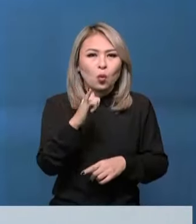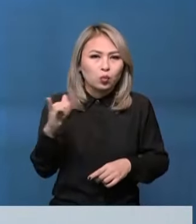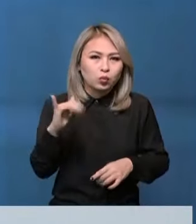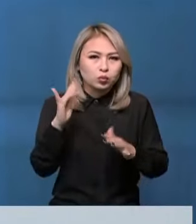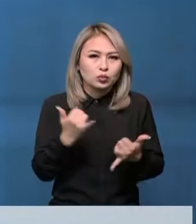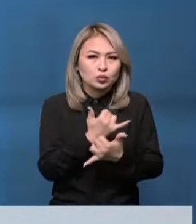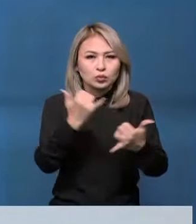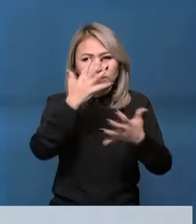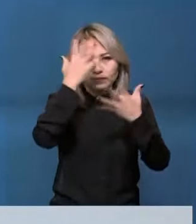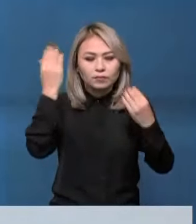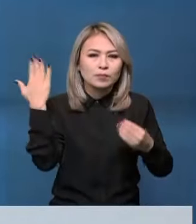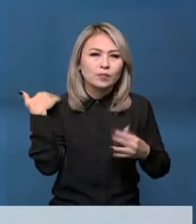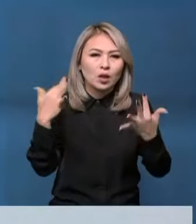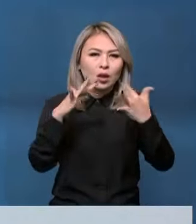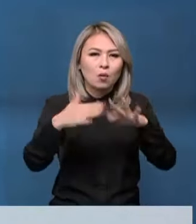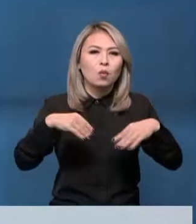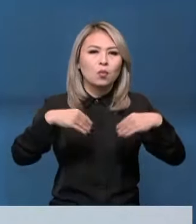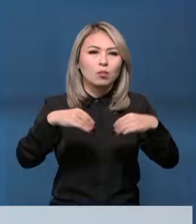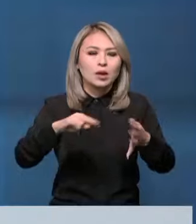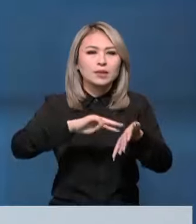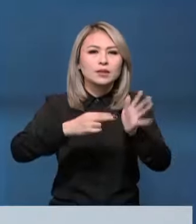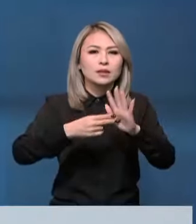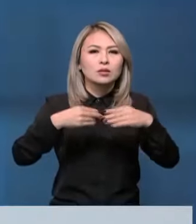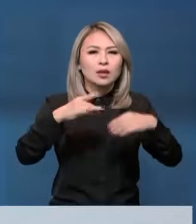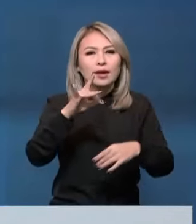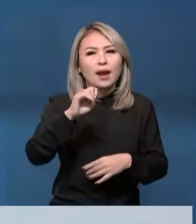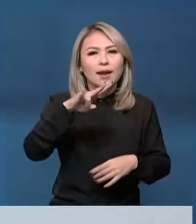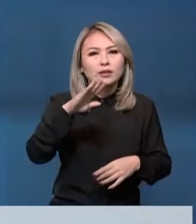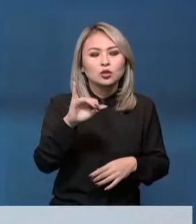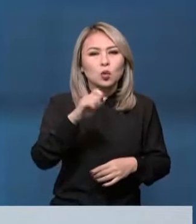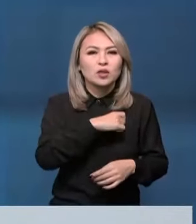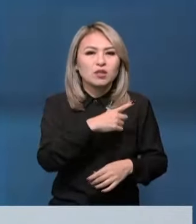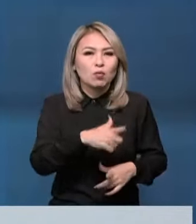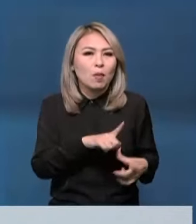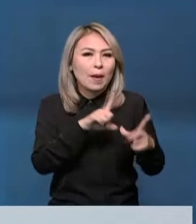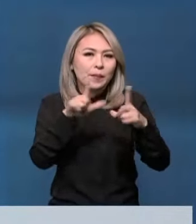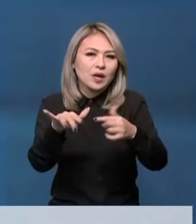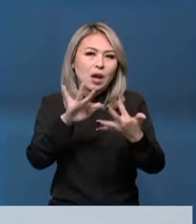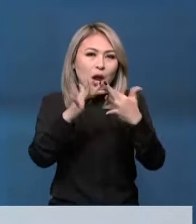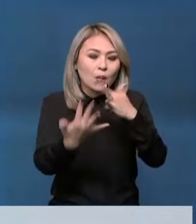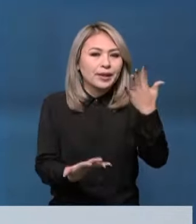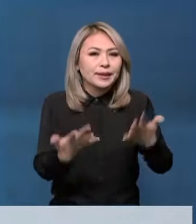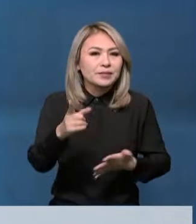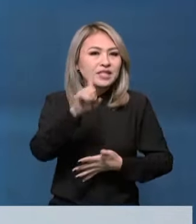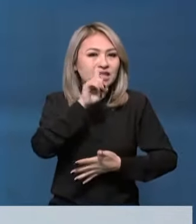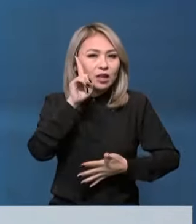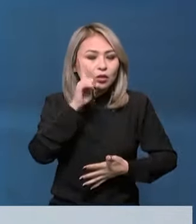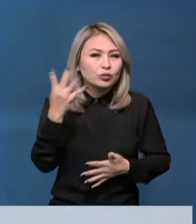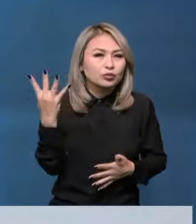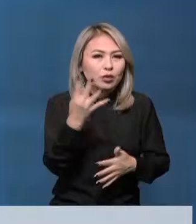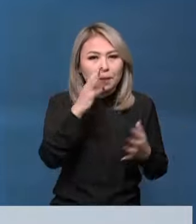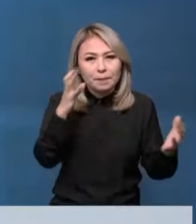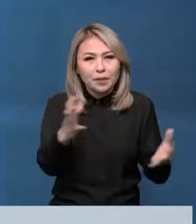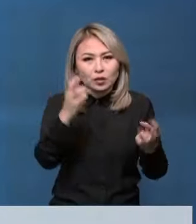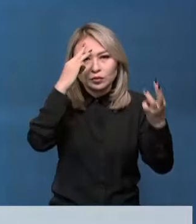үміт болып бара жатқан ауыл шаруашылығын дәріптеуге арналған жоба. Реалити шоу дипломмен ауылға барған жастарға немесе ауыл тұрғындарына төрт түлікті